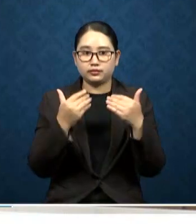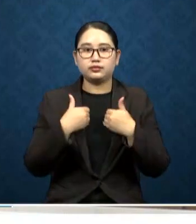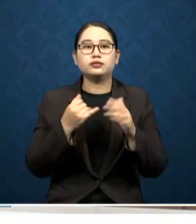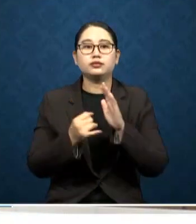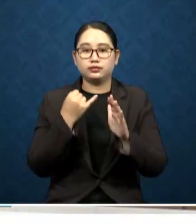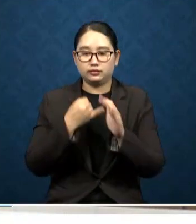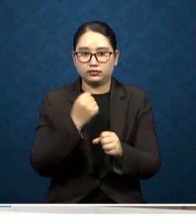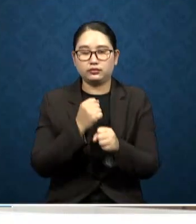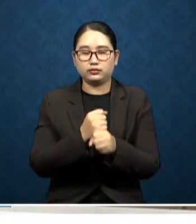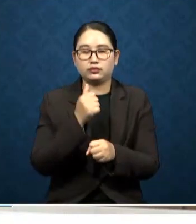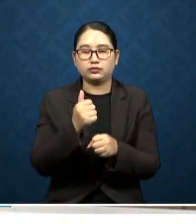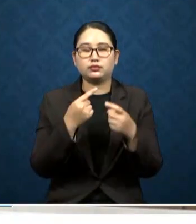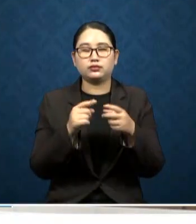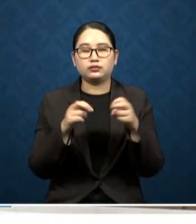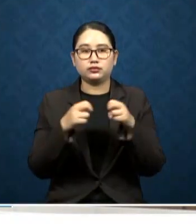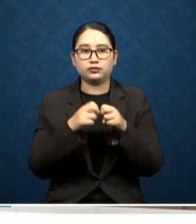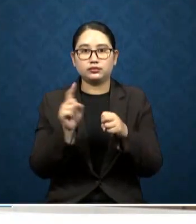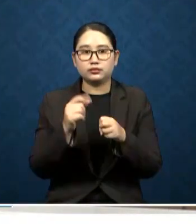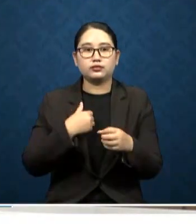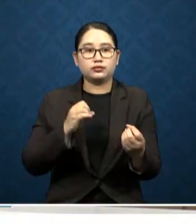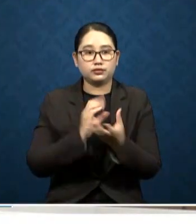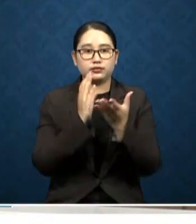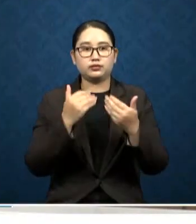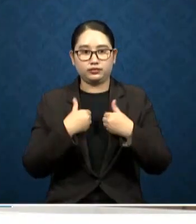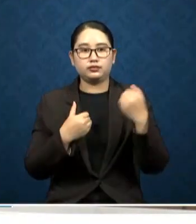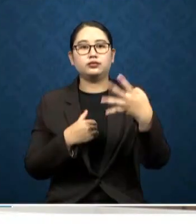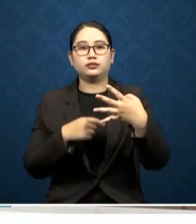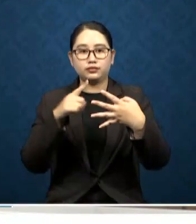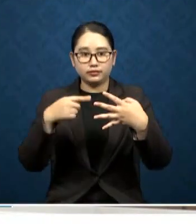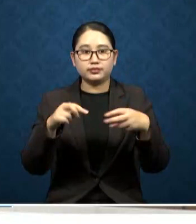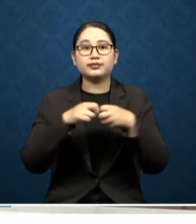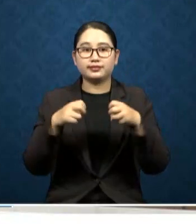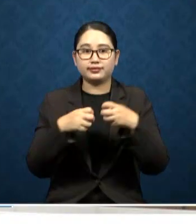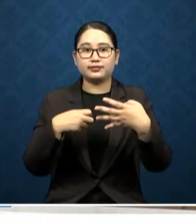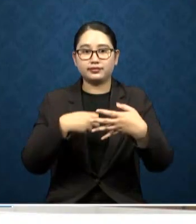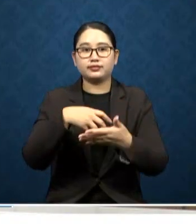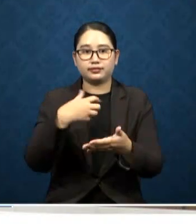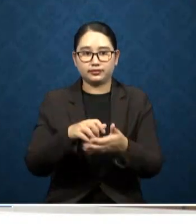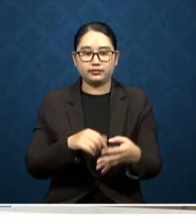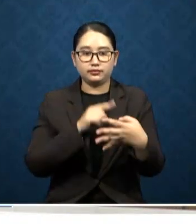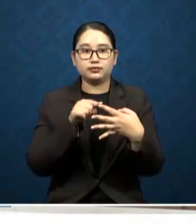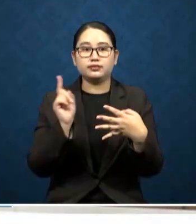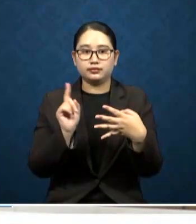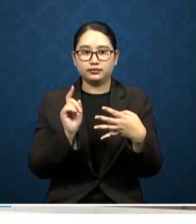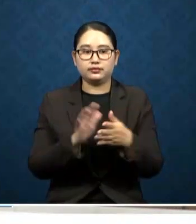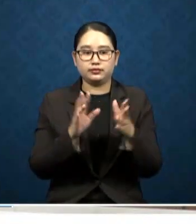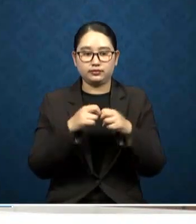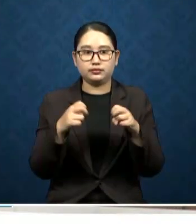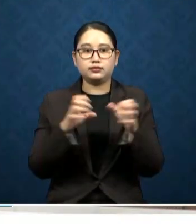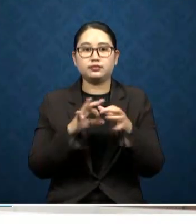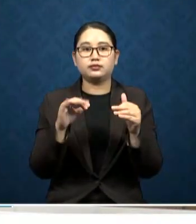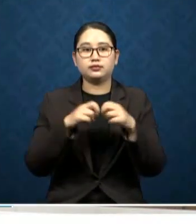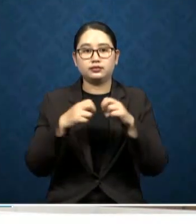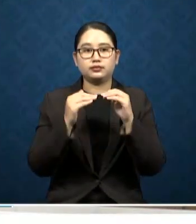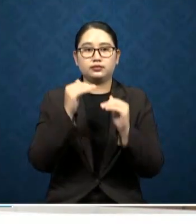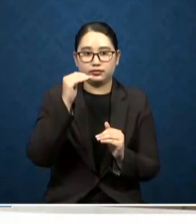ได้ง่ายมากขึ้นกลายเป็นว่าก่อให้เกิดปัญหาอย่างน้อย 4ประการท่านประธานครับประการแรกก็คือเกิดปัญหาเรื่องความเหลื่อม